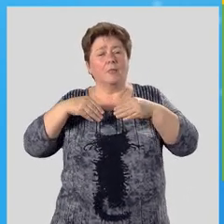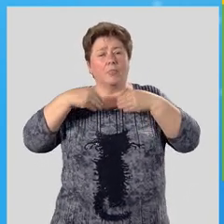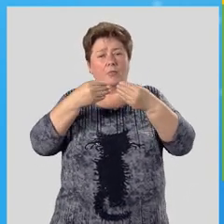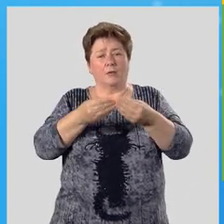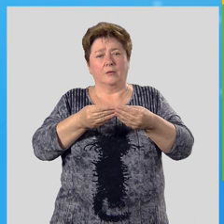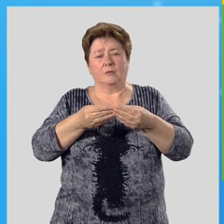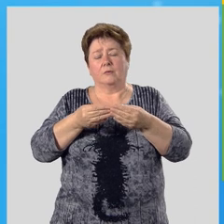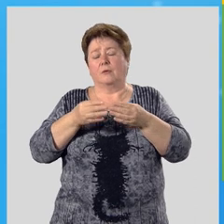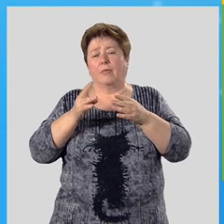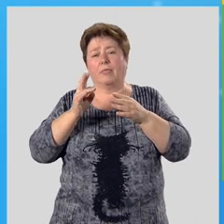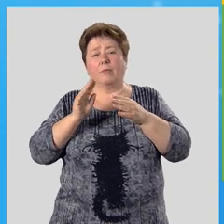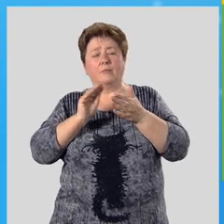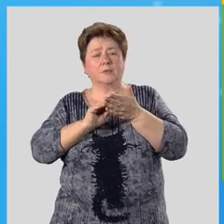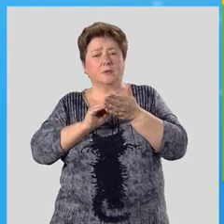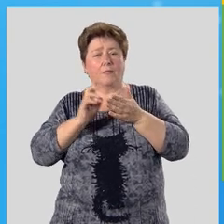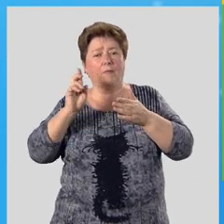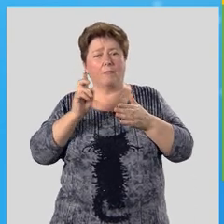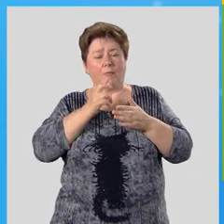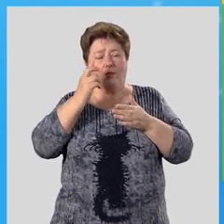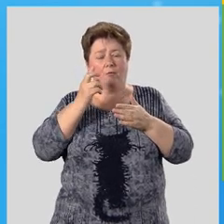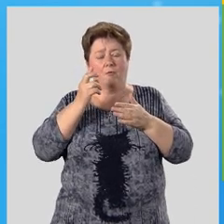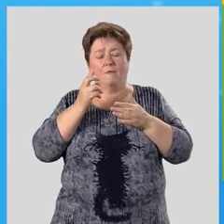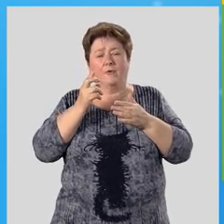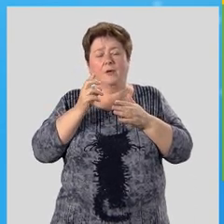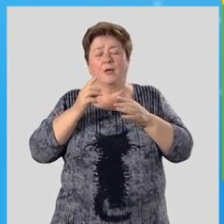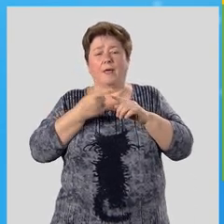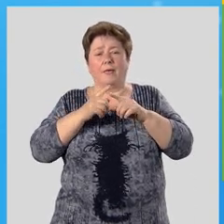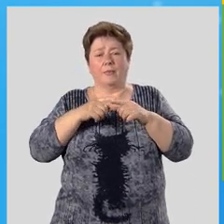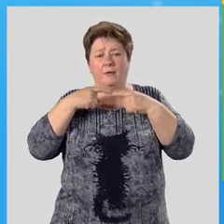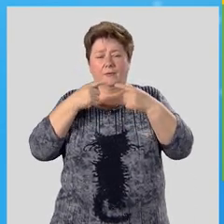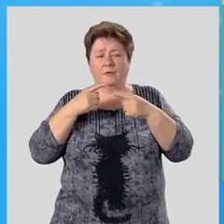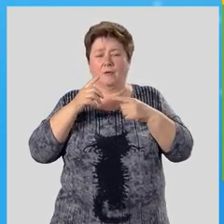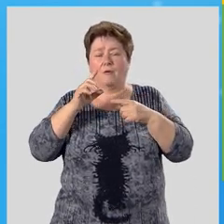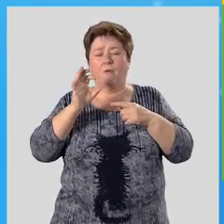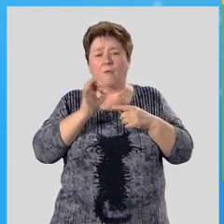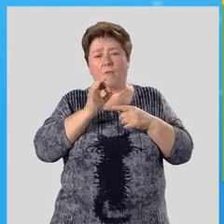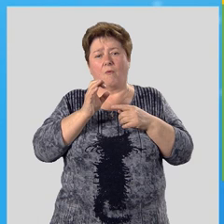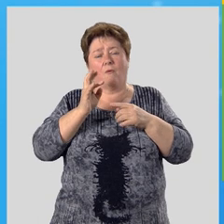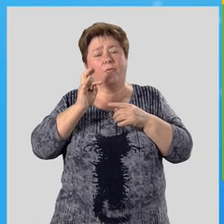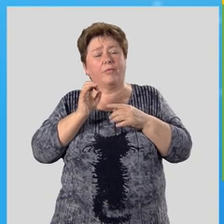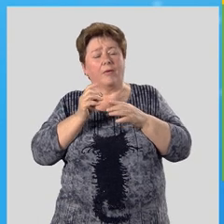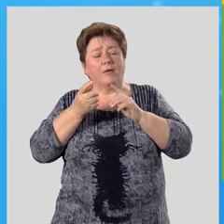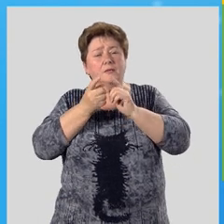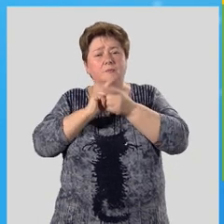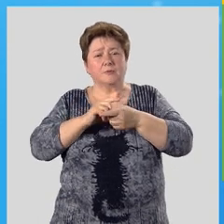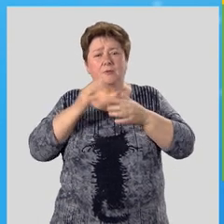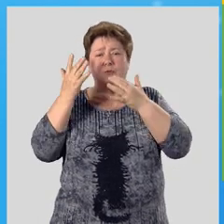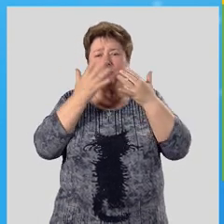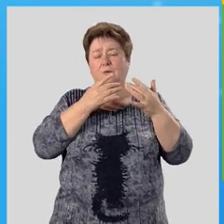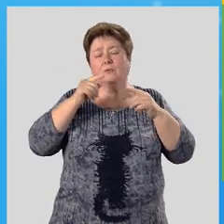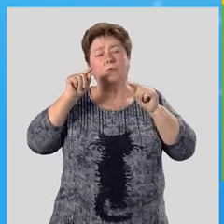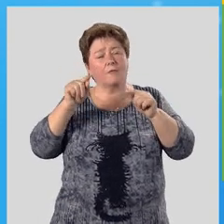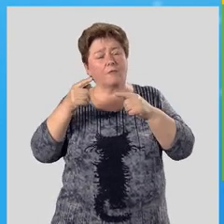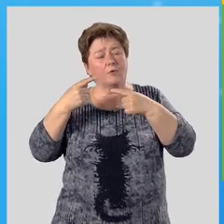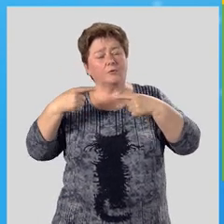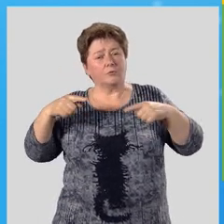обеспечивают неизменность белков. Это означает и неизменность признаков у того или